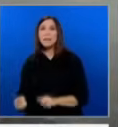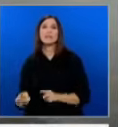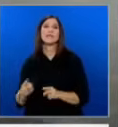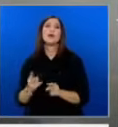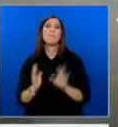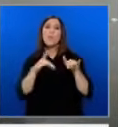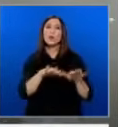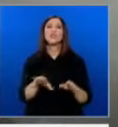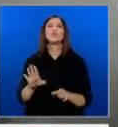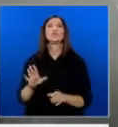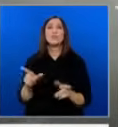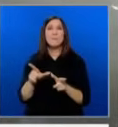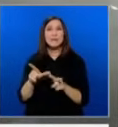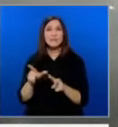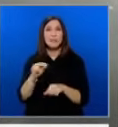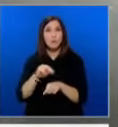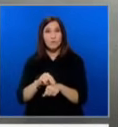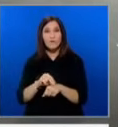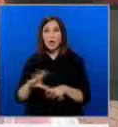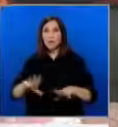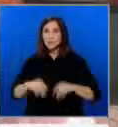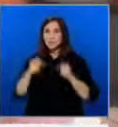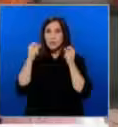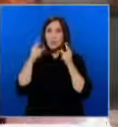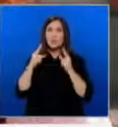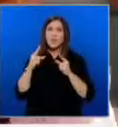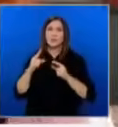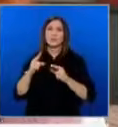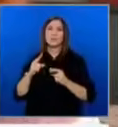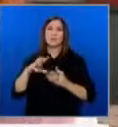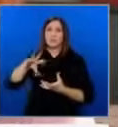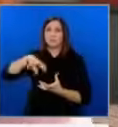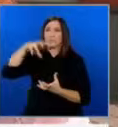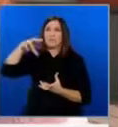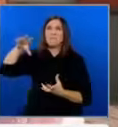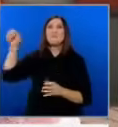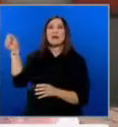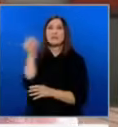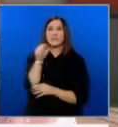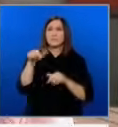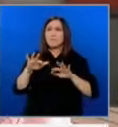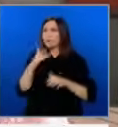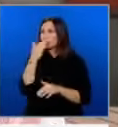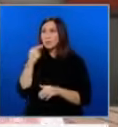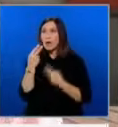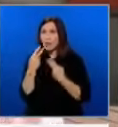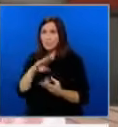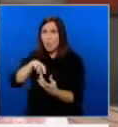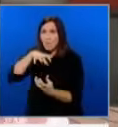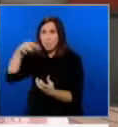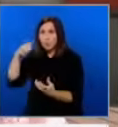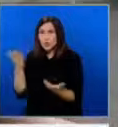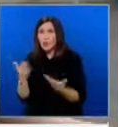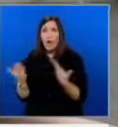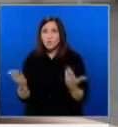Пловдив. Града се събуди под плътна димна завеса. Неква миризма и сега гледам некви пушеци нататък. Какво е?